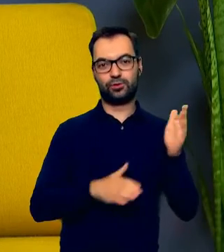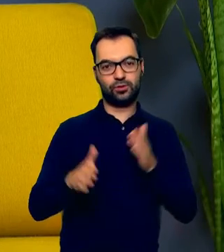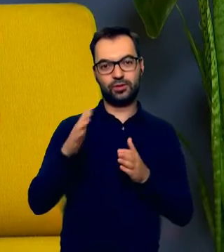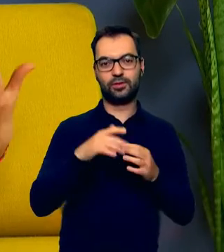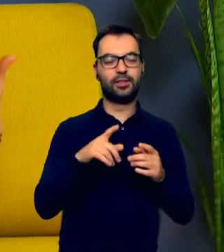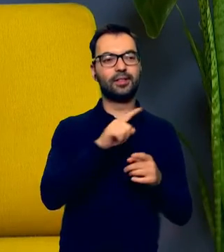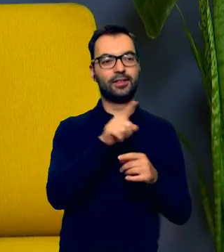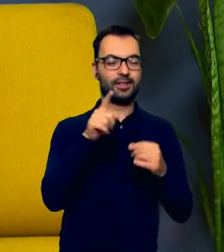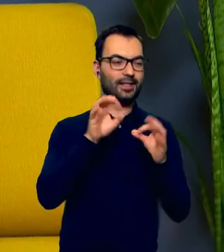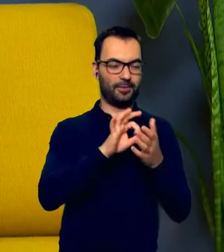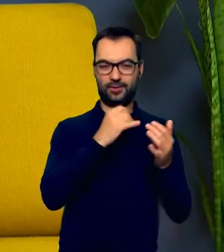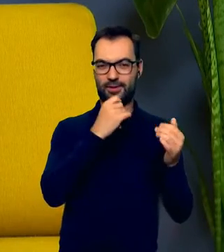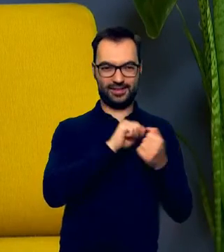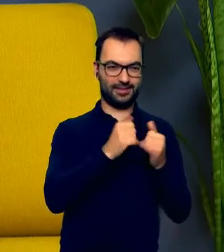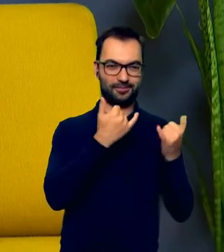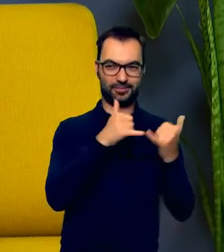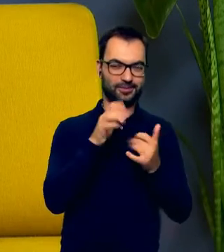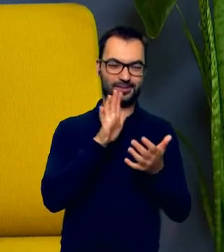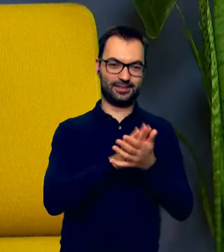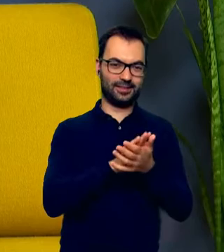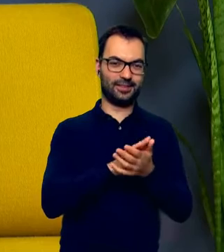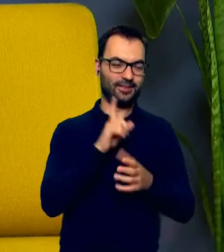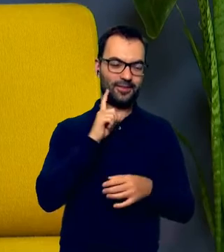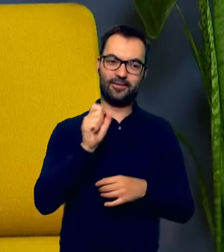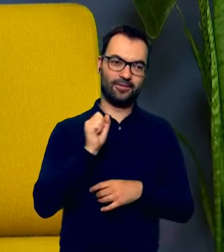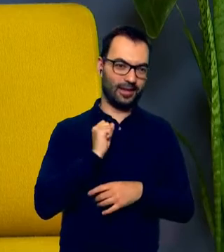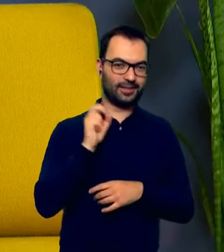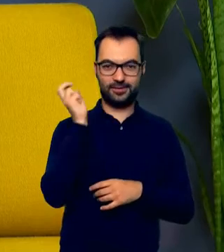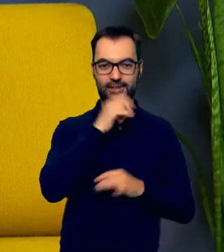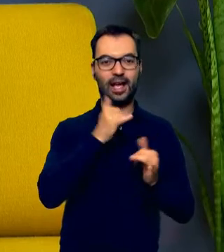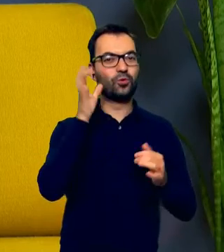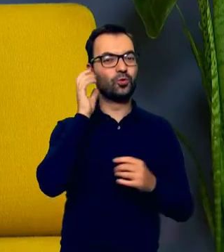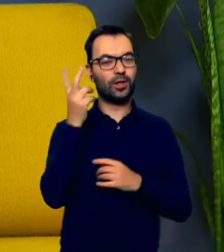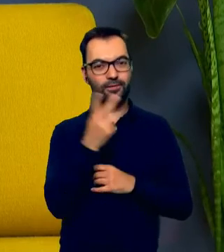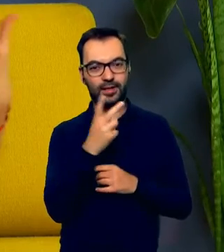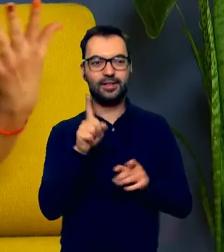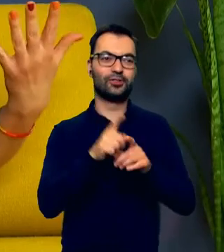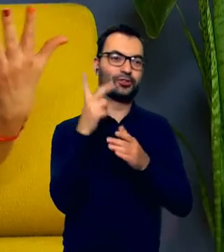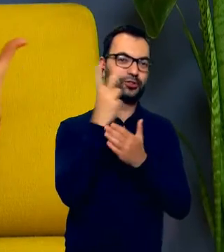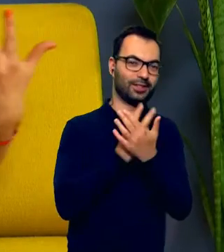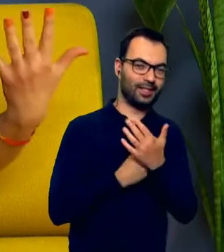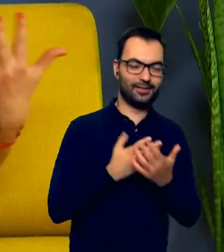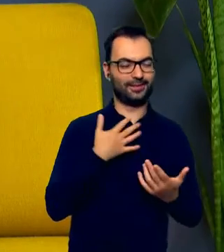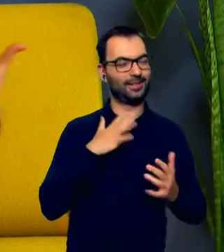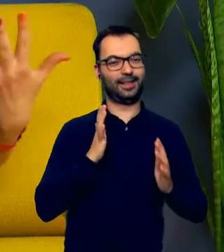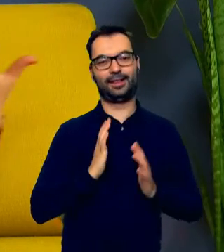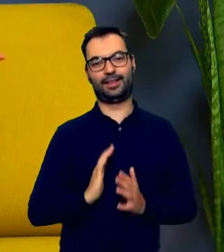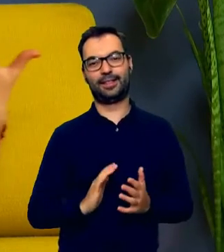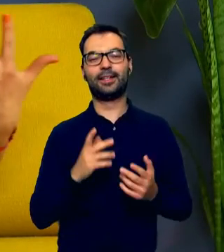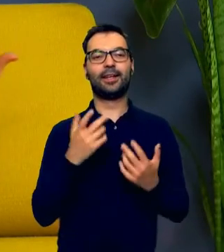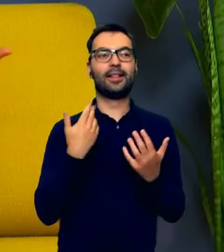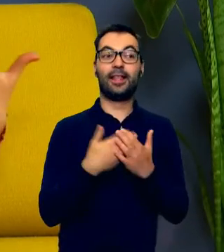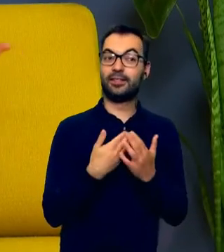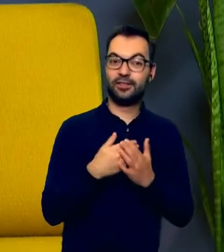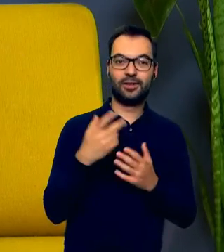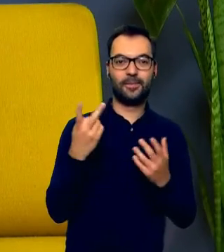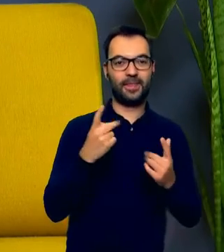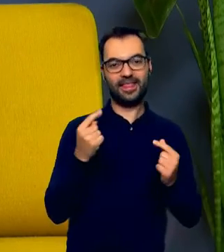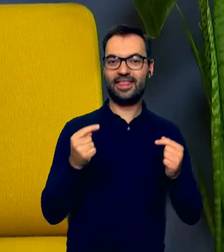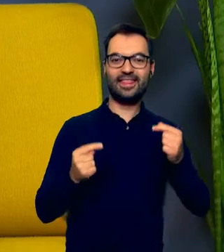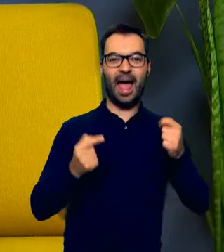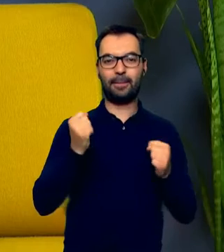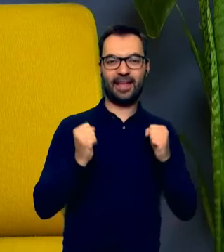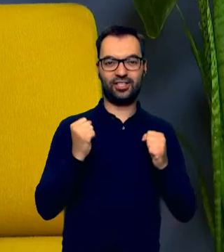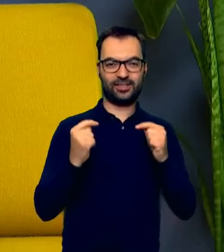różnicę między wami, co też jest wielką frajdą i w słuchaniu was, i w czytaniu, bo z tych pewnych napięć,